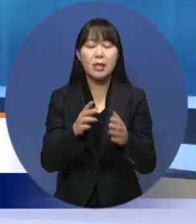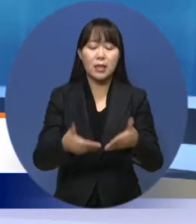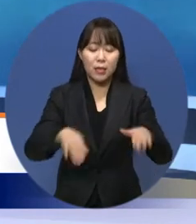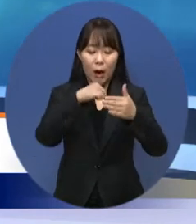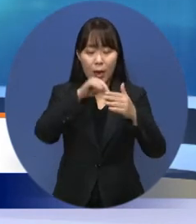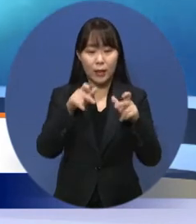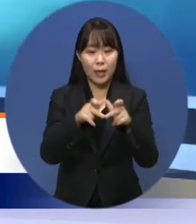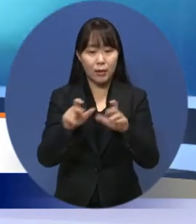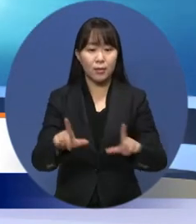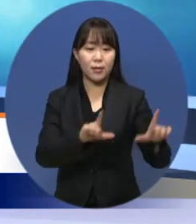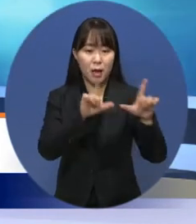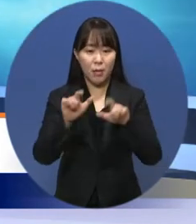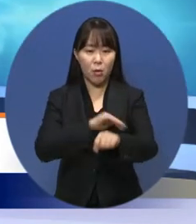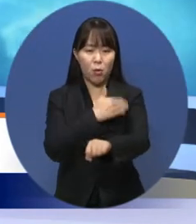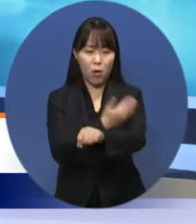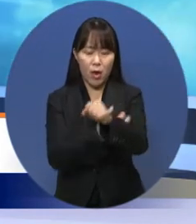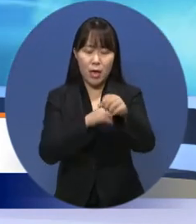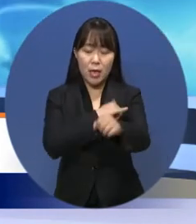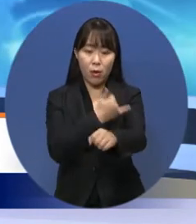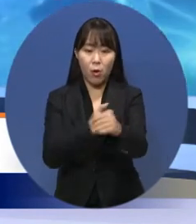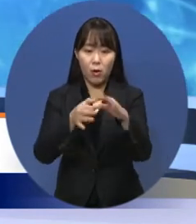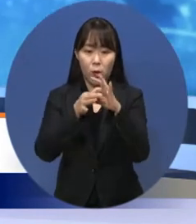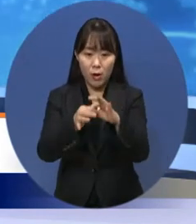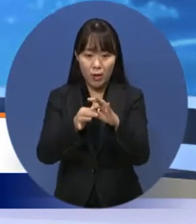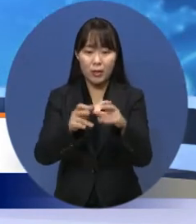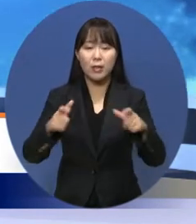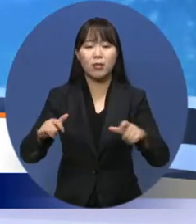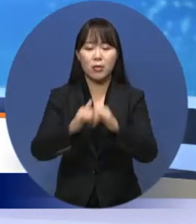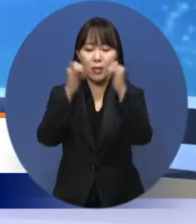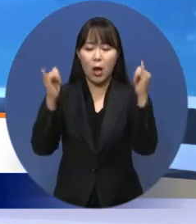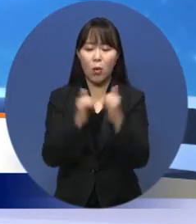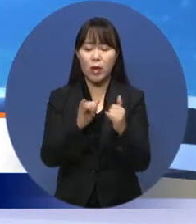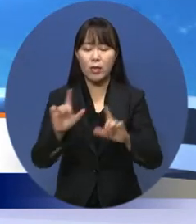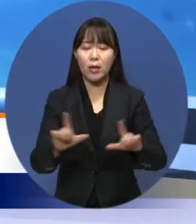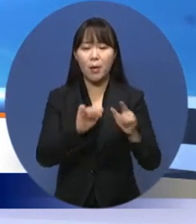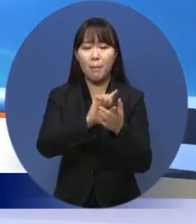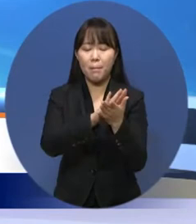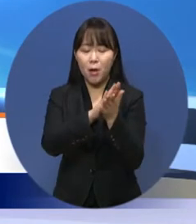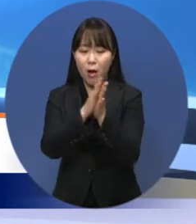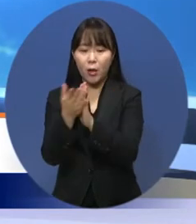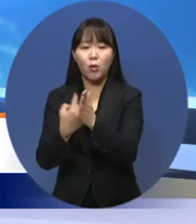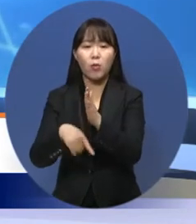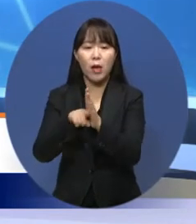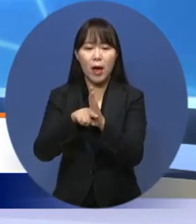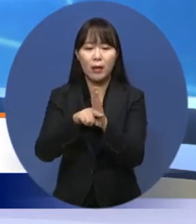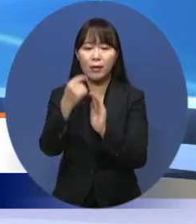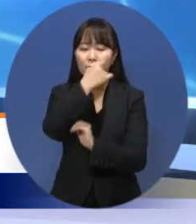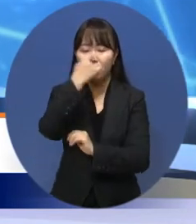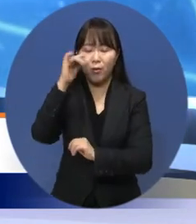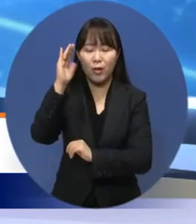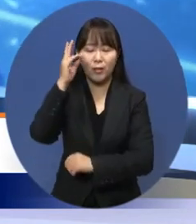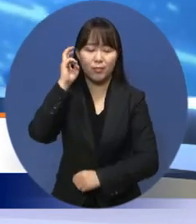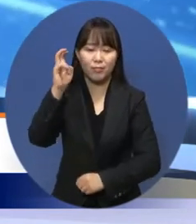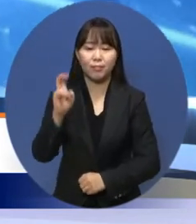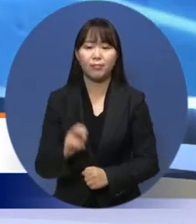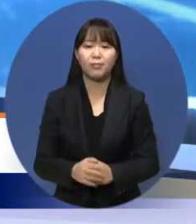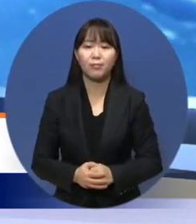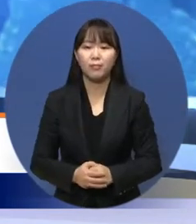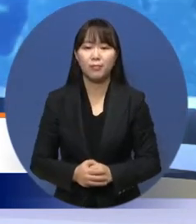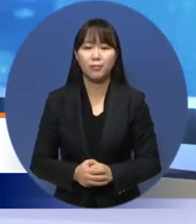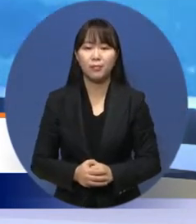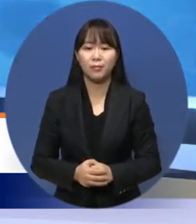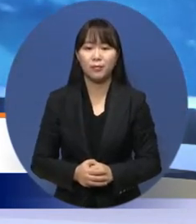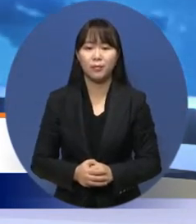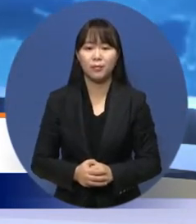인권과 권리를 바탕 해둔 지역사회 삶으로 바꿔 가기 위한 근거가 마련될 전망입니다 보도에서 적용